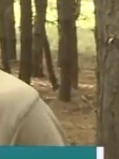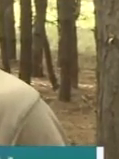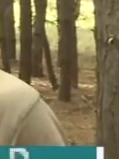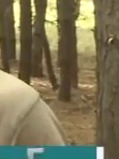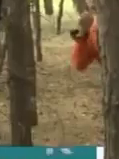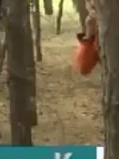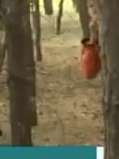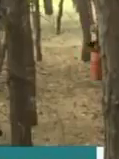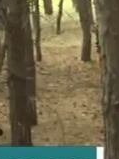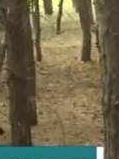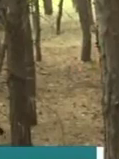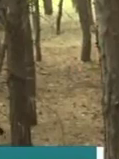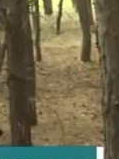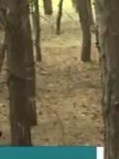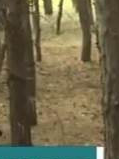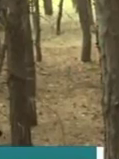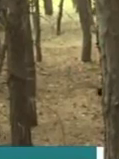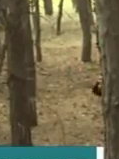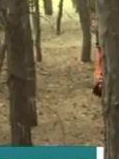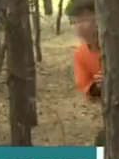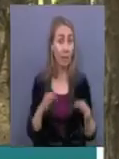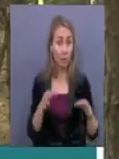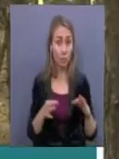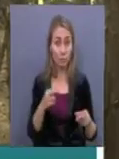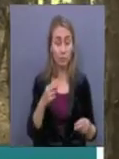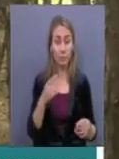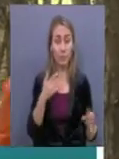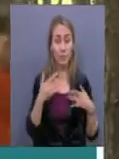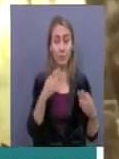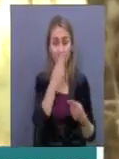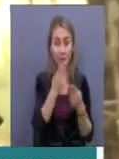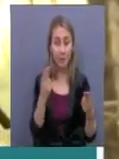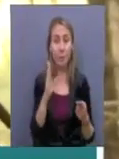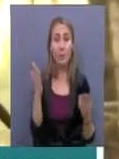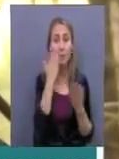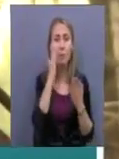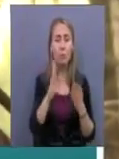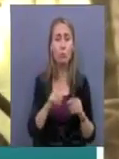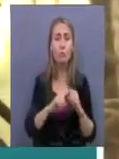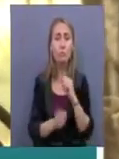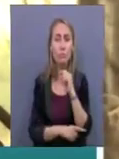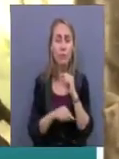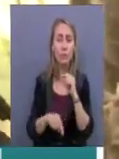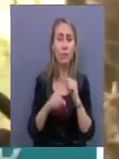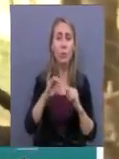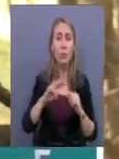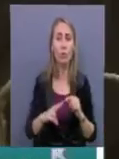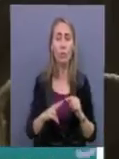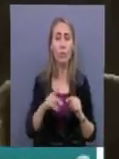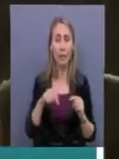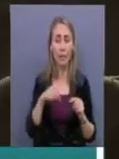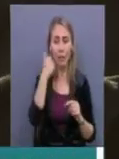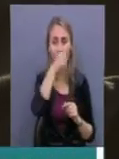фильмнің мақсаты. Орманды алқапта түсіріліп жатқан күннің соңғы шуағы атты фильм маусым айының аяғына қарай көрермен назарына ұсынылатын